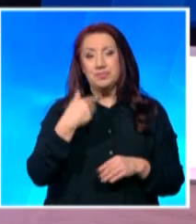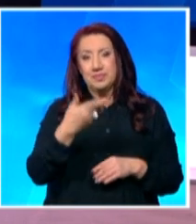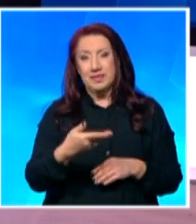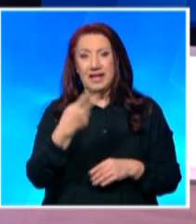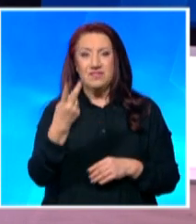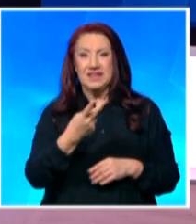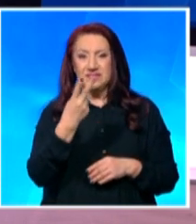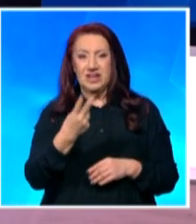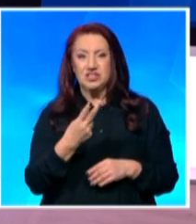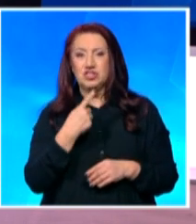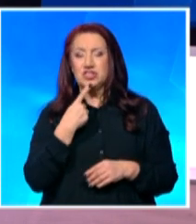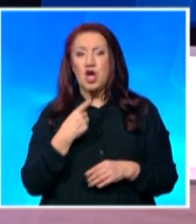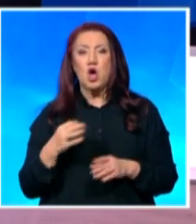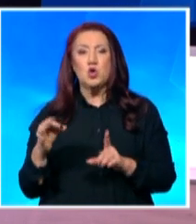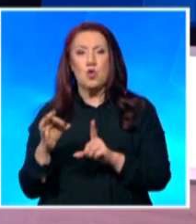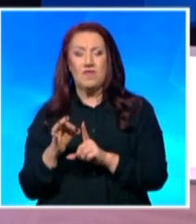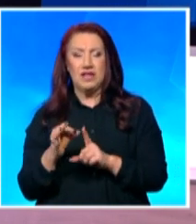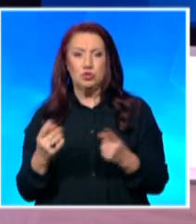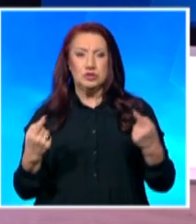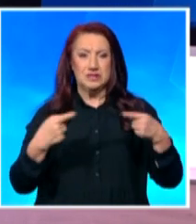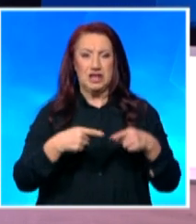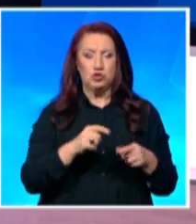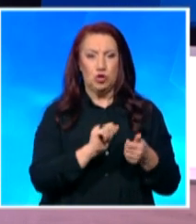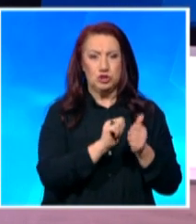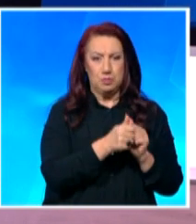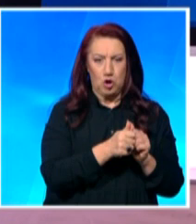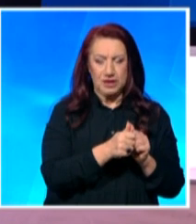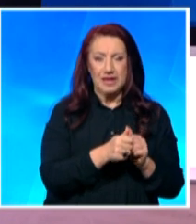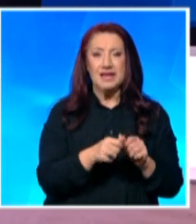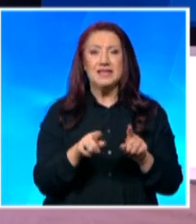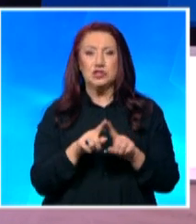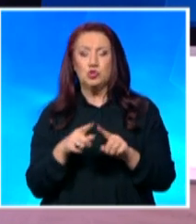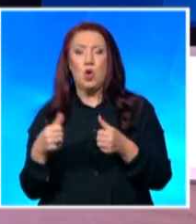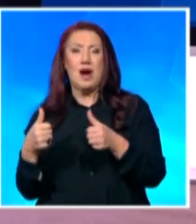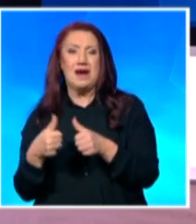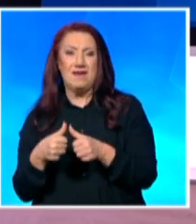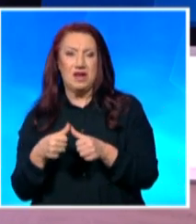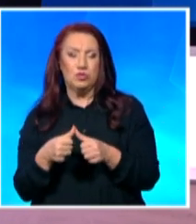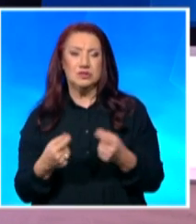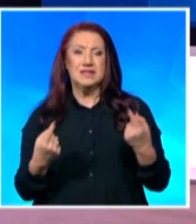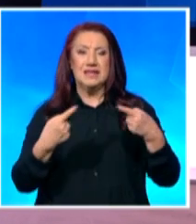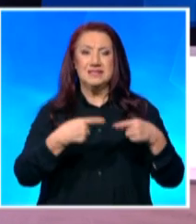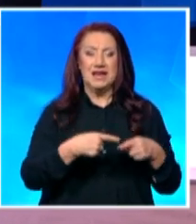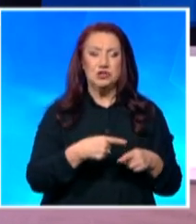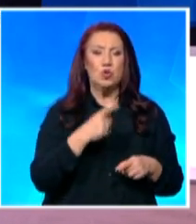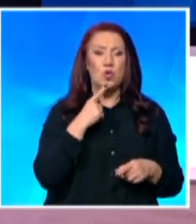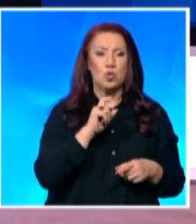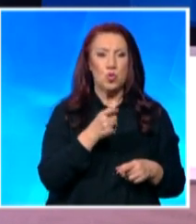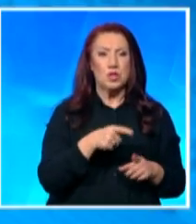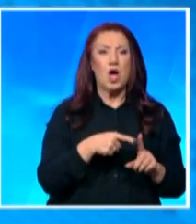Лига Европа. Ювентус посреща Спортинг по BTV Action, докато по ринг Леверкузен е домакин на белгийския Юнион Роял.